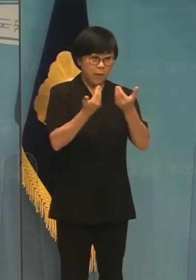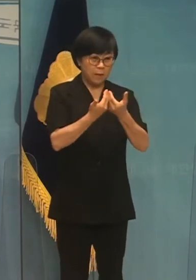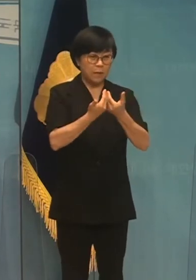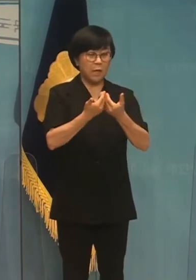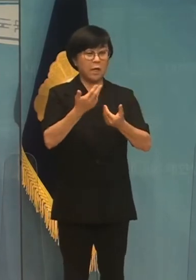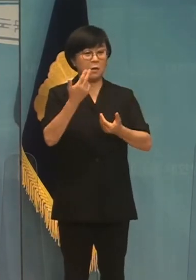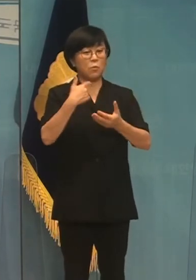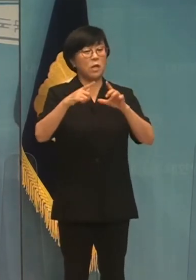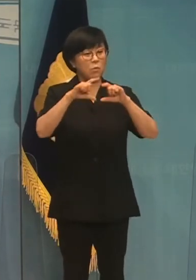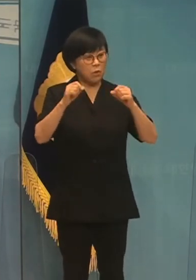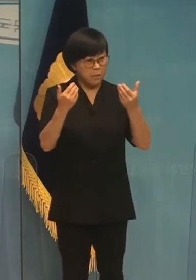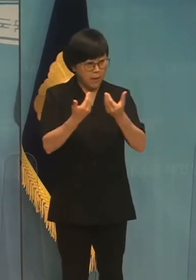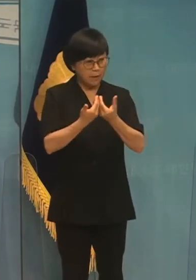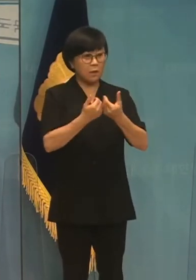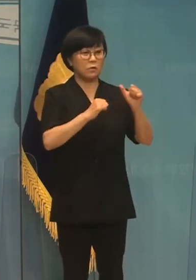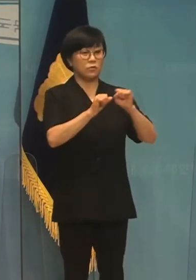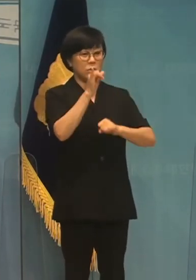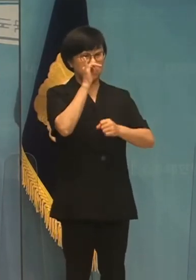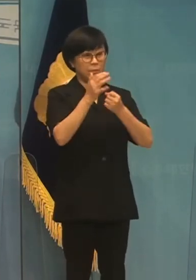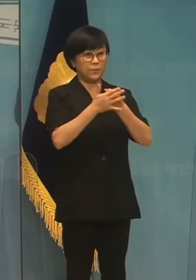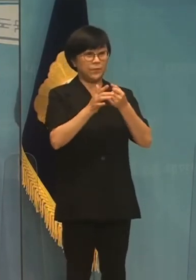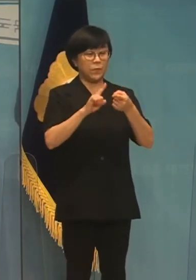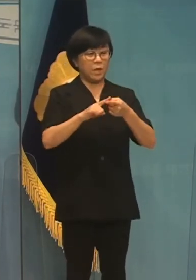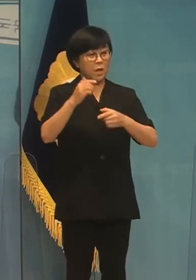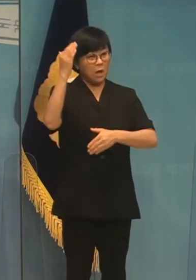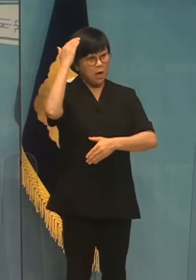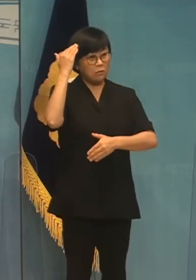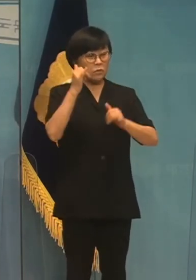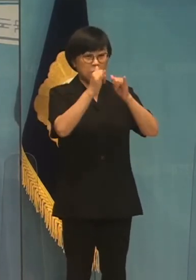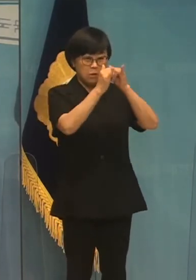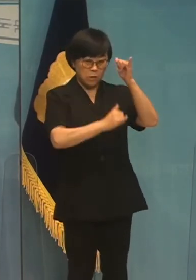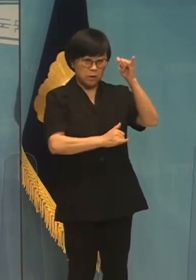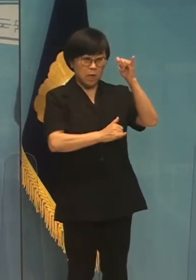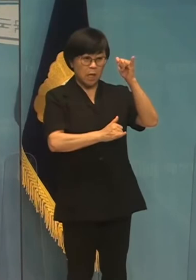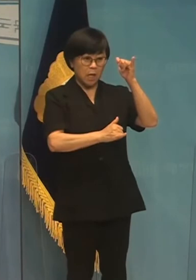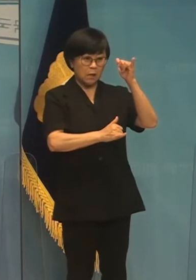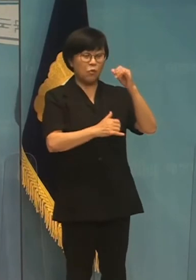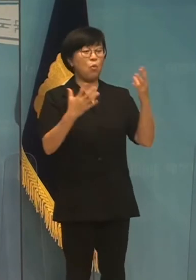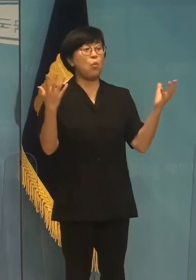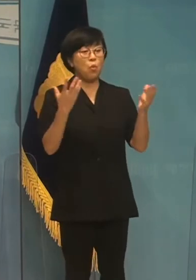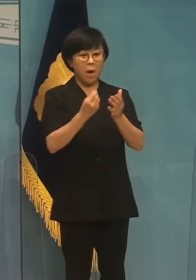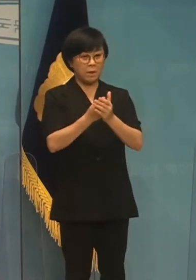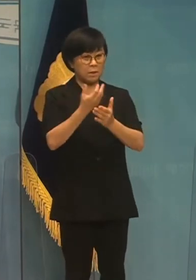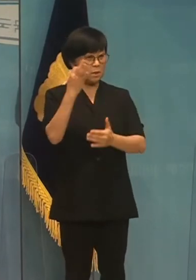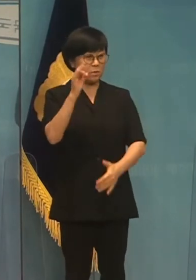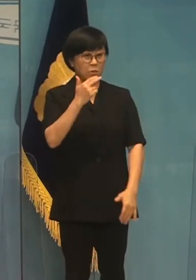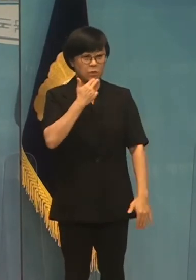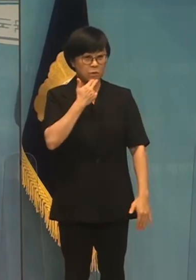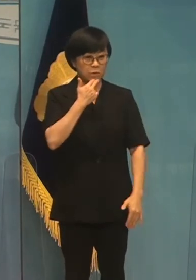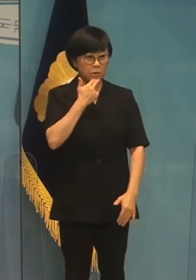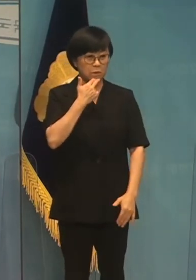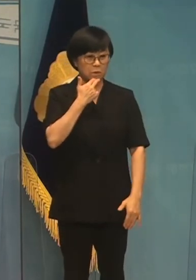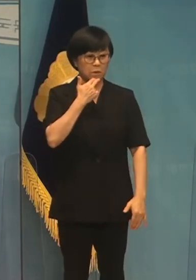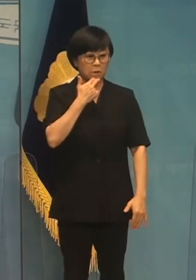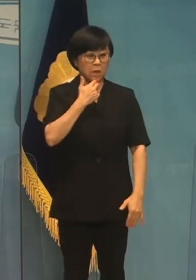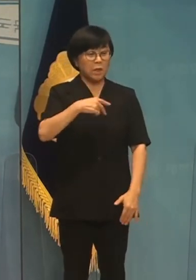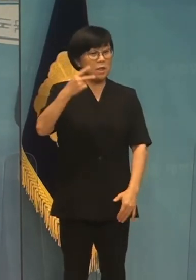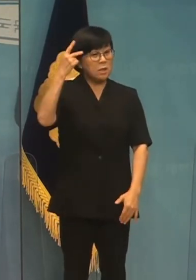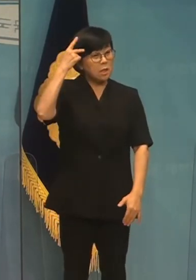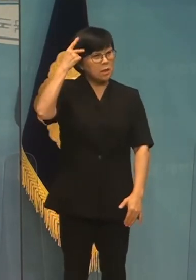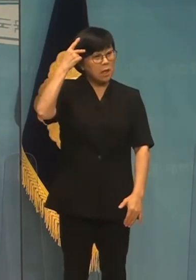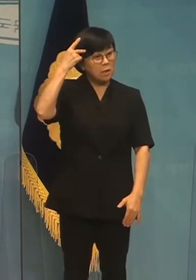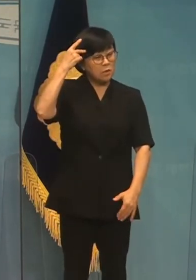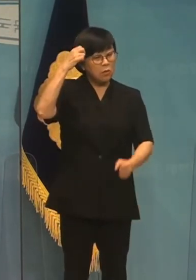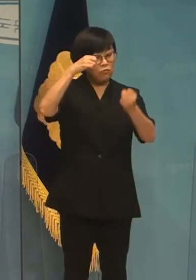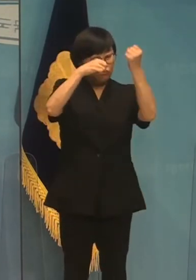운동에 나섰습니다. 그리고 대한민국 역사 전체를 부정하였습니다. 이들의 사상